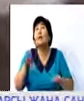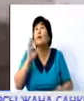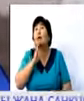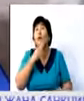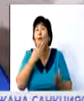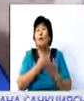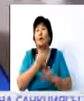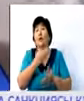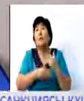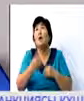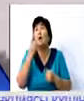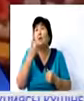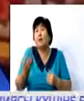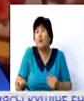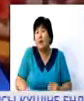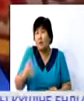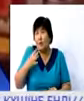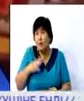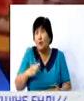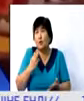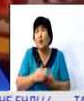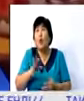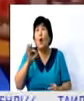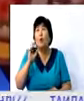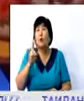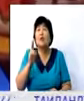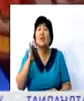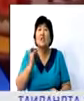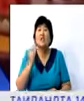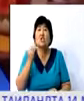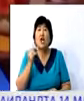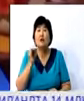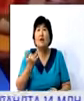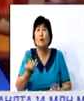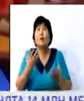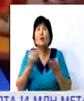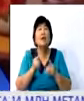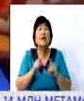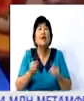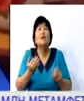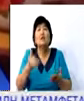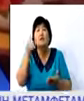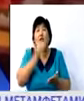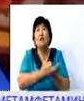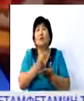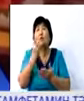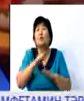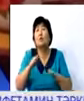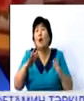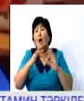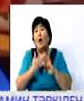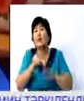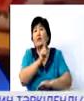өзі мүгедек, бір өзі тағдыр тауқыметімен күресіп жүрген Орынкүл Ишанова үшін бұл күн ерекше күн. Неше жыл бойы үш баласымен